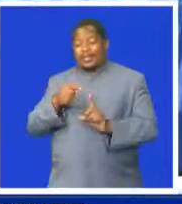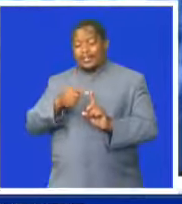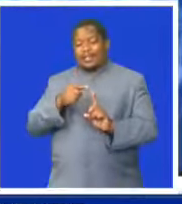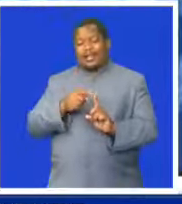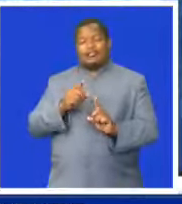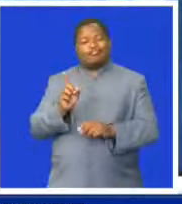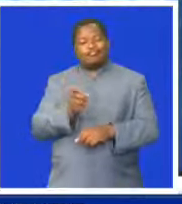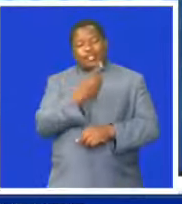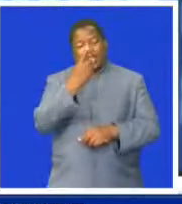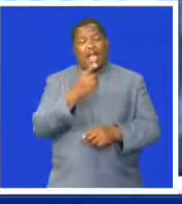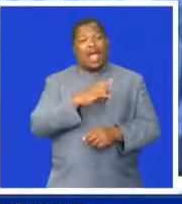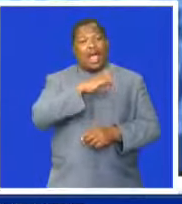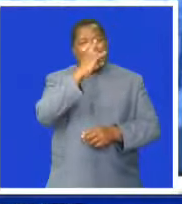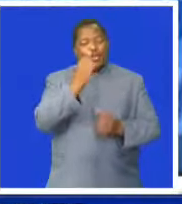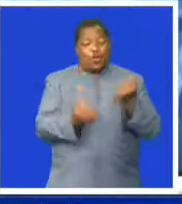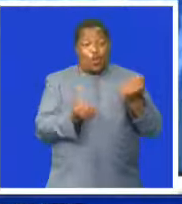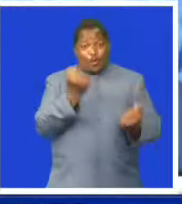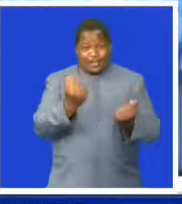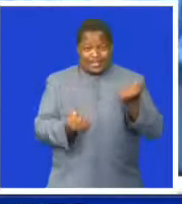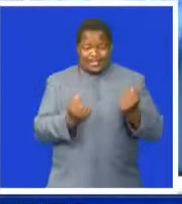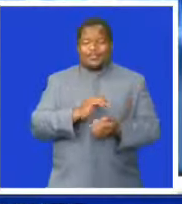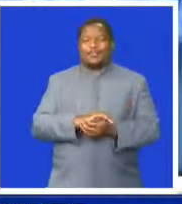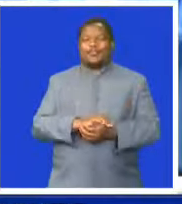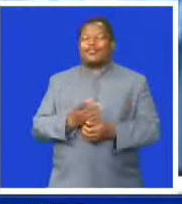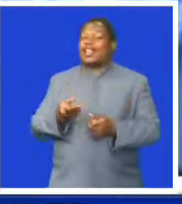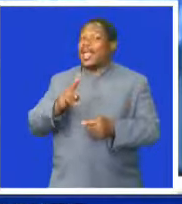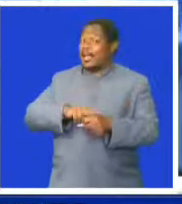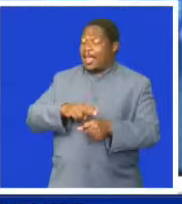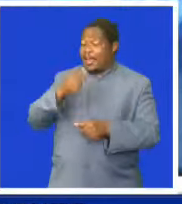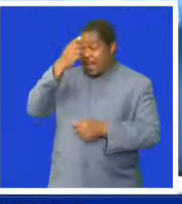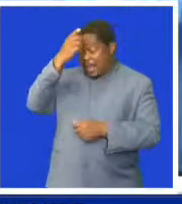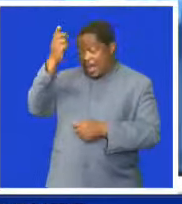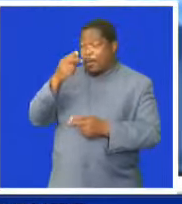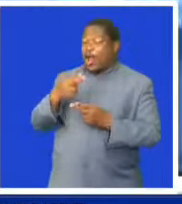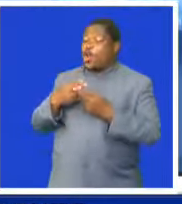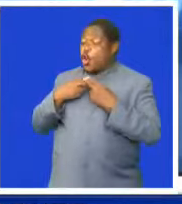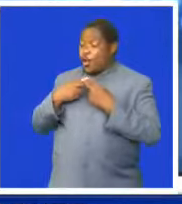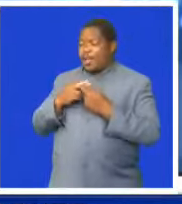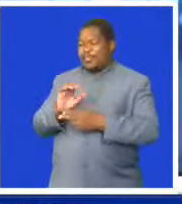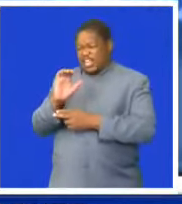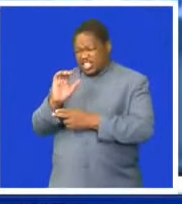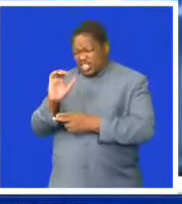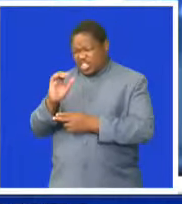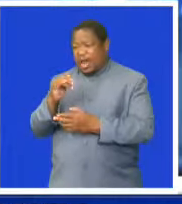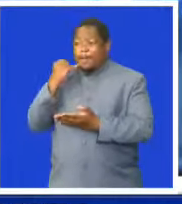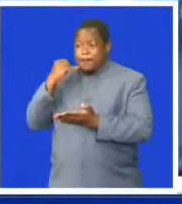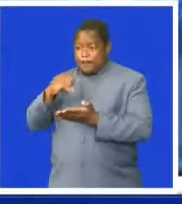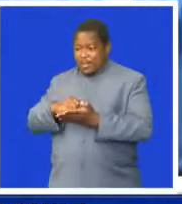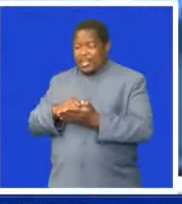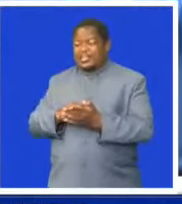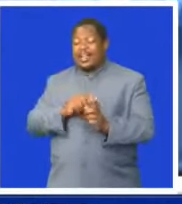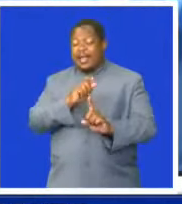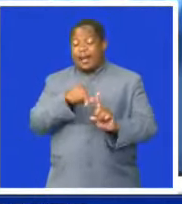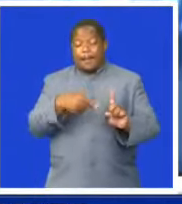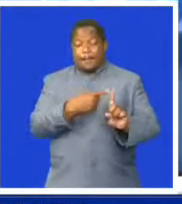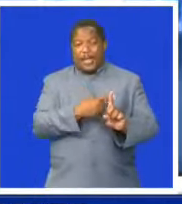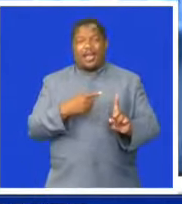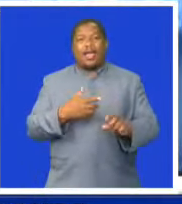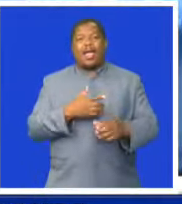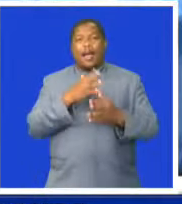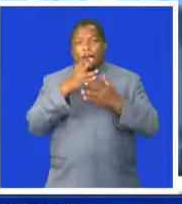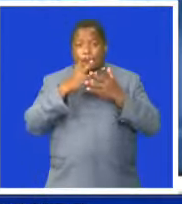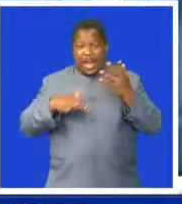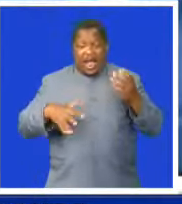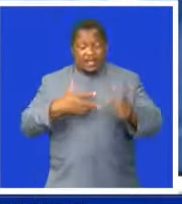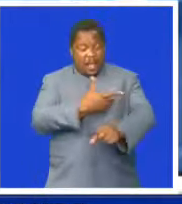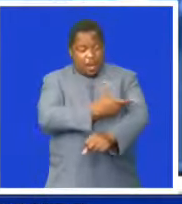Umbuso uphindze wacela nekuthi kuthathwe ingadi yemsolwa kuze kwendiwe luphenyo. Inkantolo itivumeto